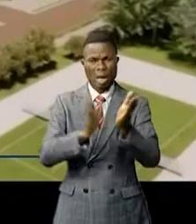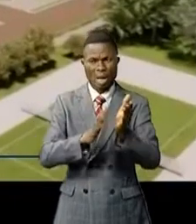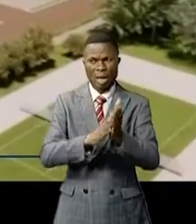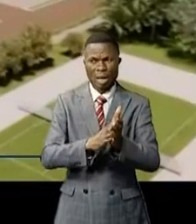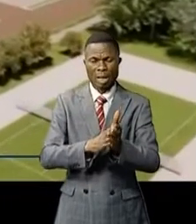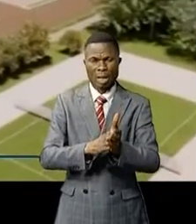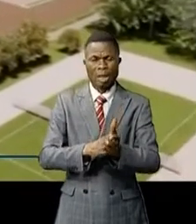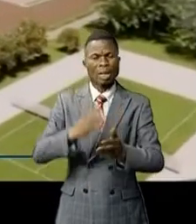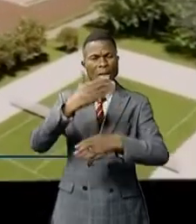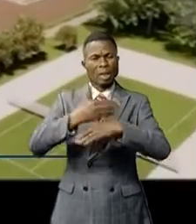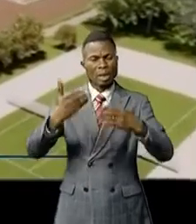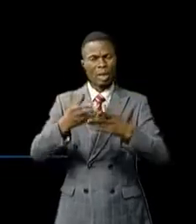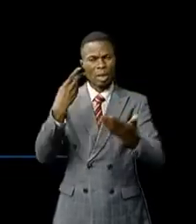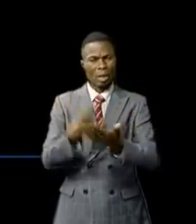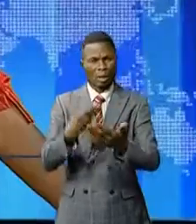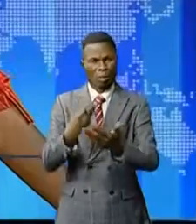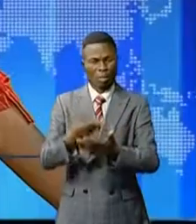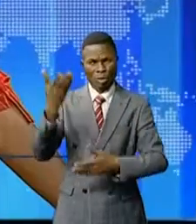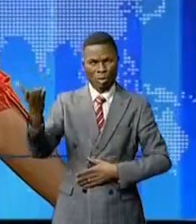et des infrastructures sportives.